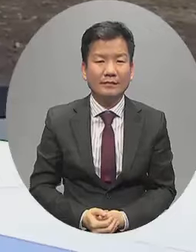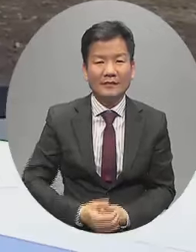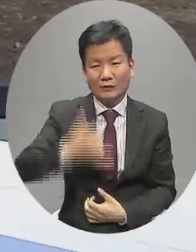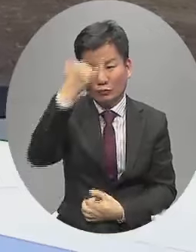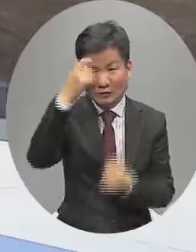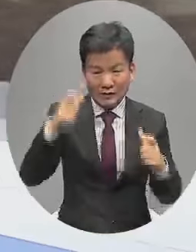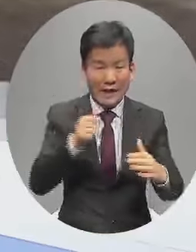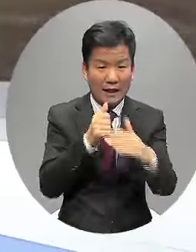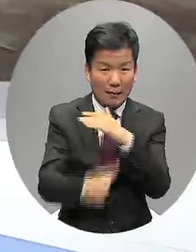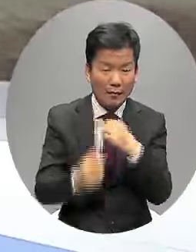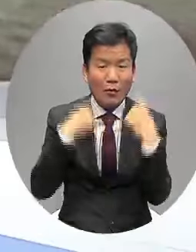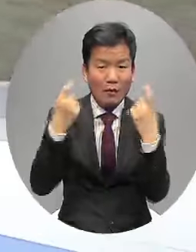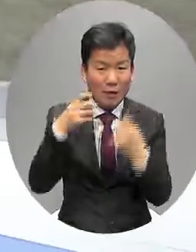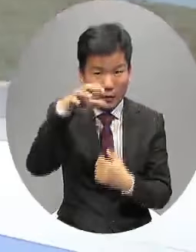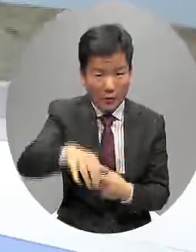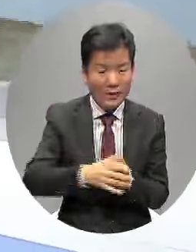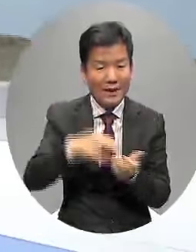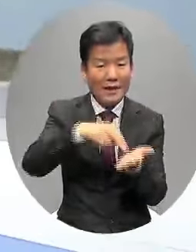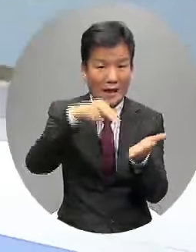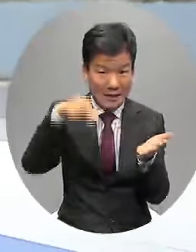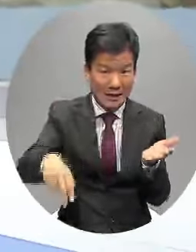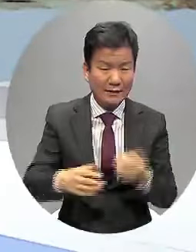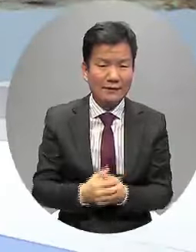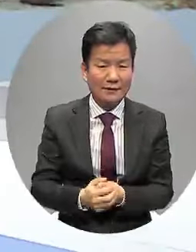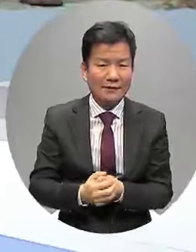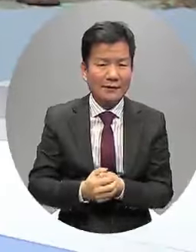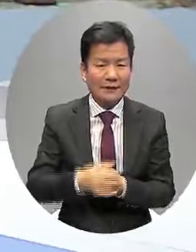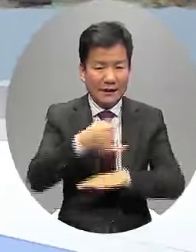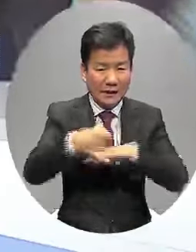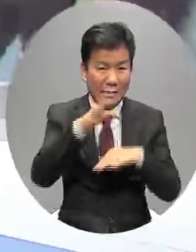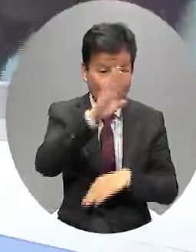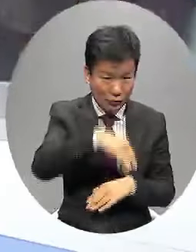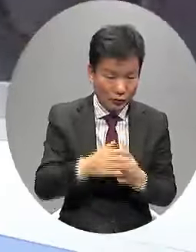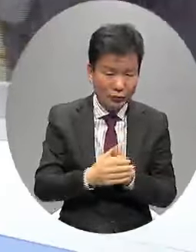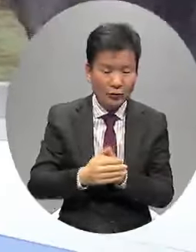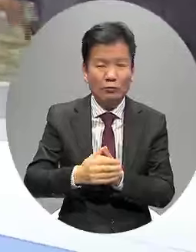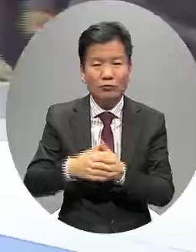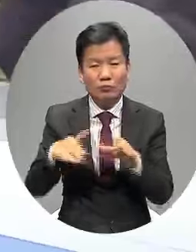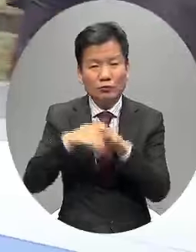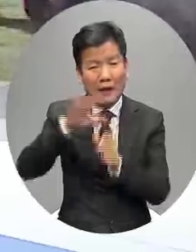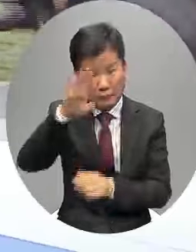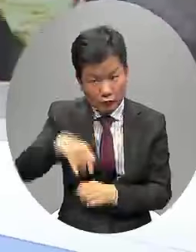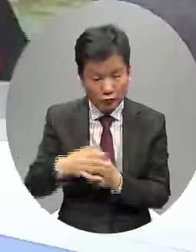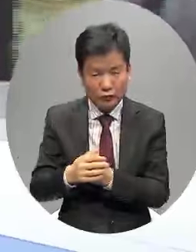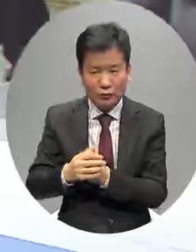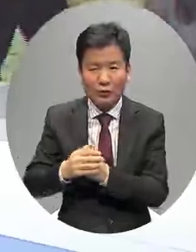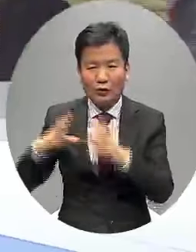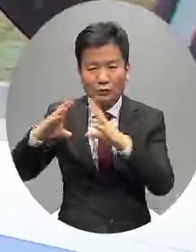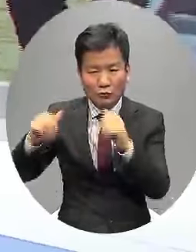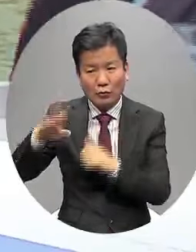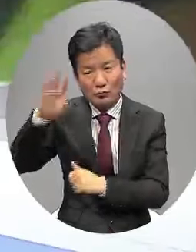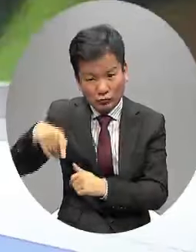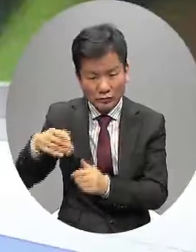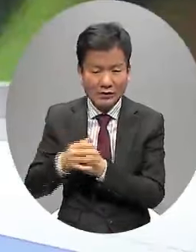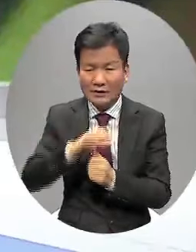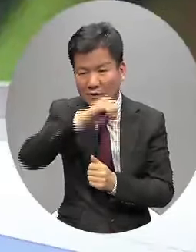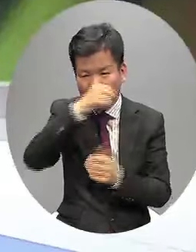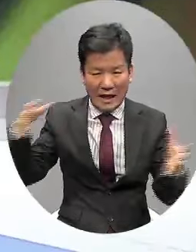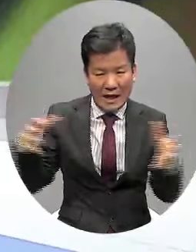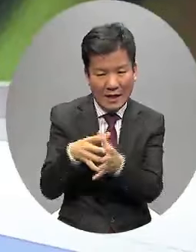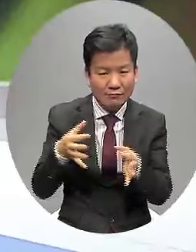충북의 대표적인 관광지 단양에 기획재정부와 문화체육관광부, 국토교통부 등 중앙부처가